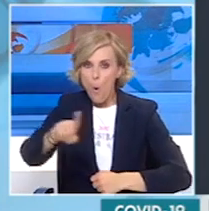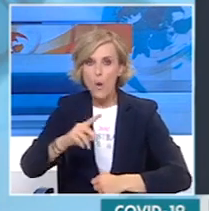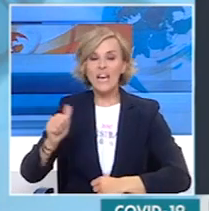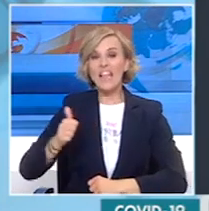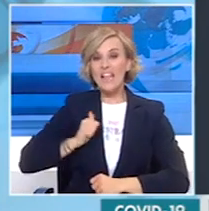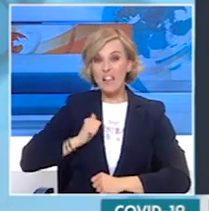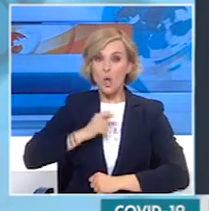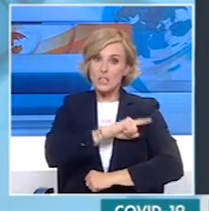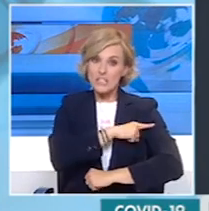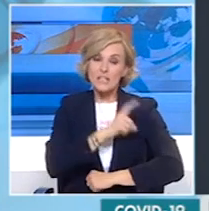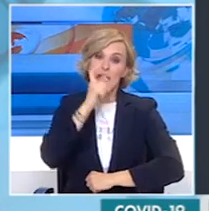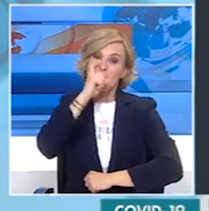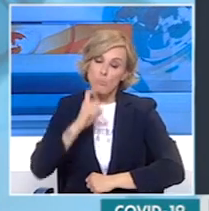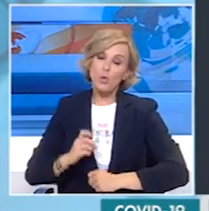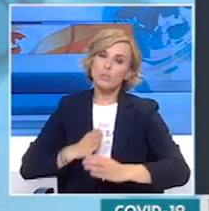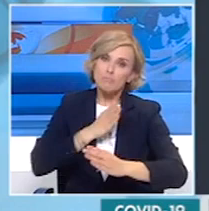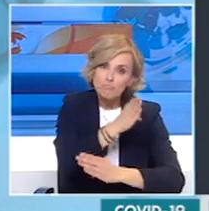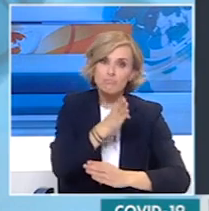επίσκεψη,